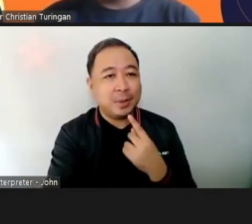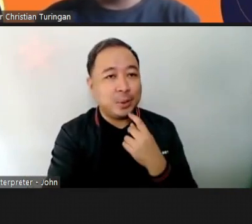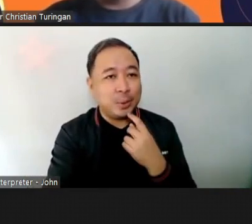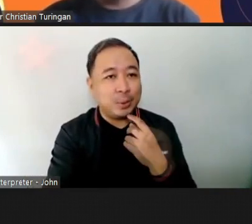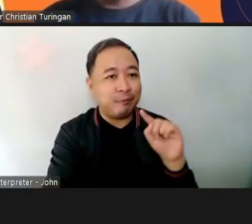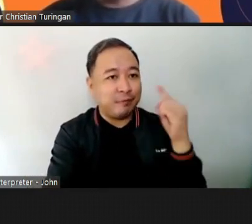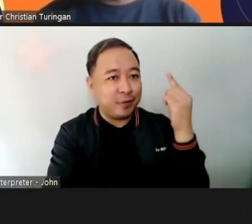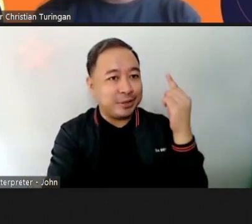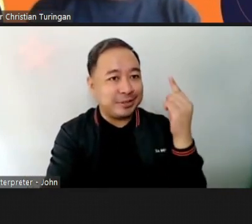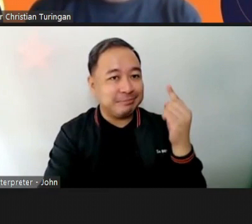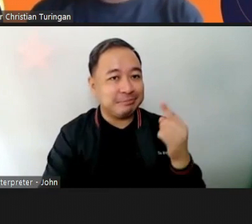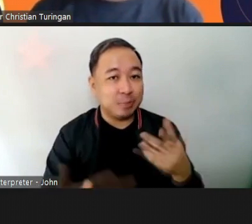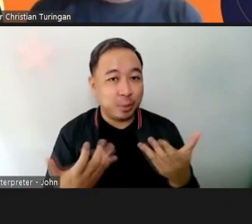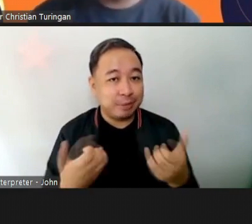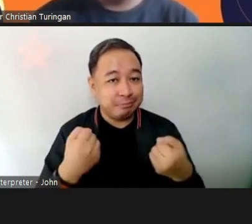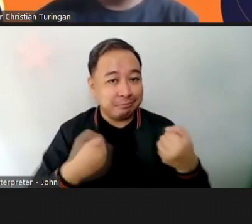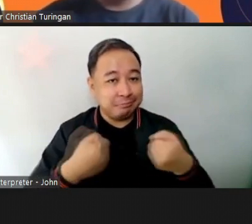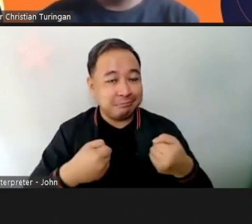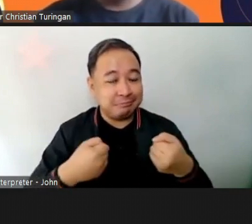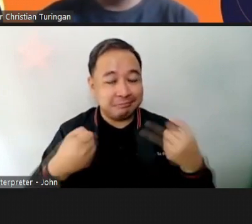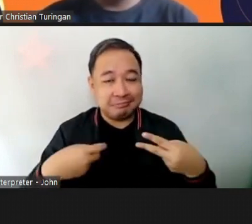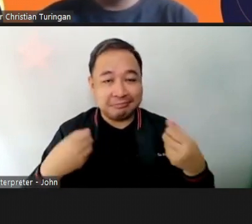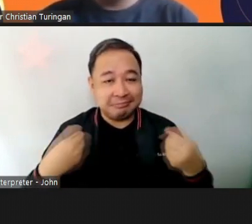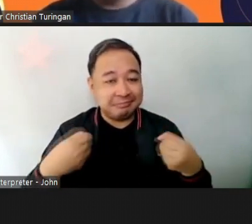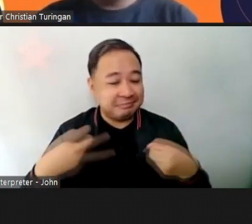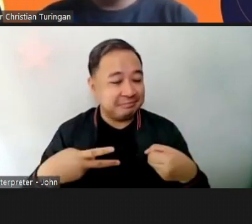pics muna kayo? Or